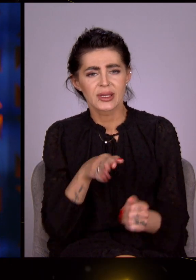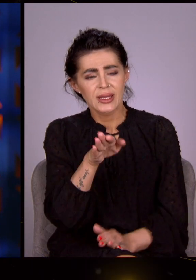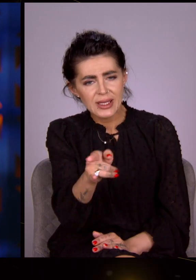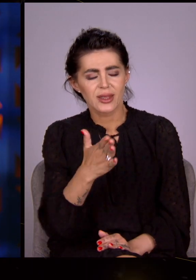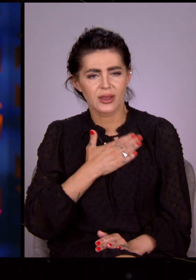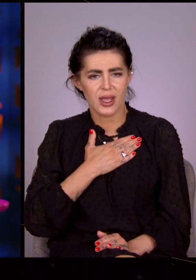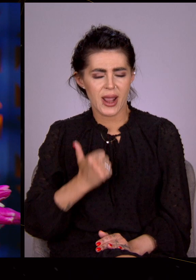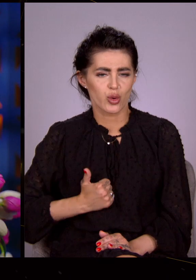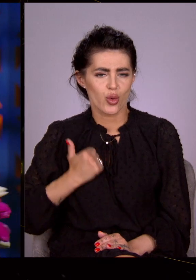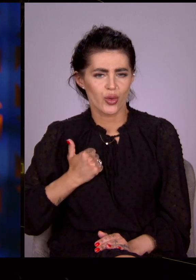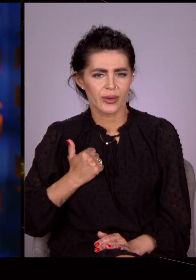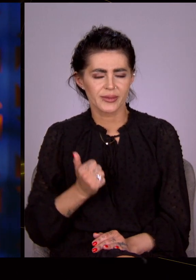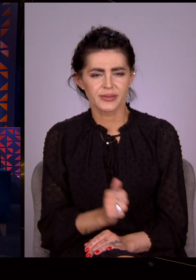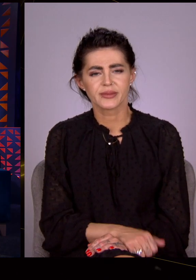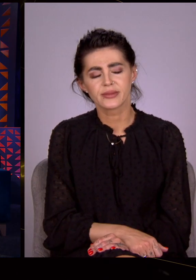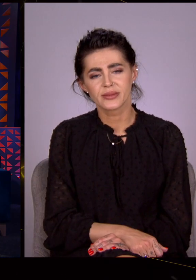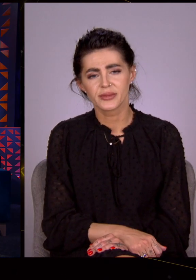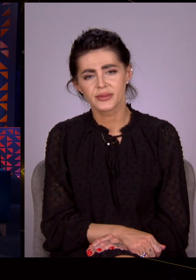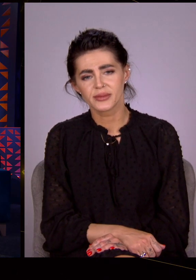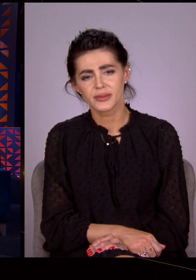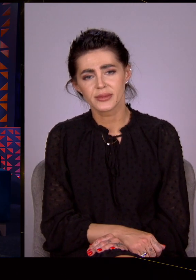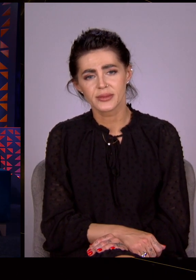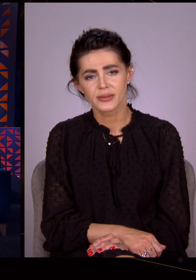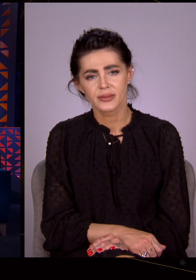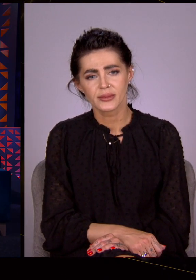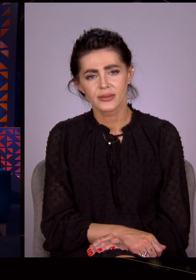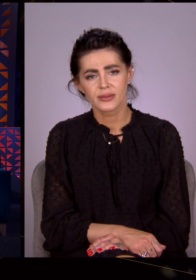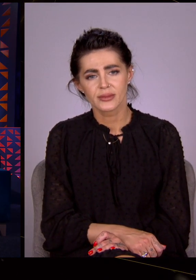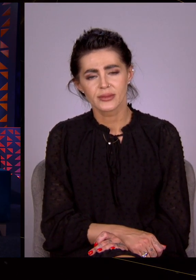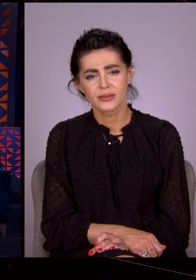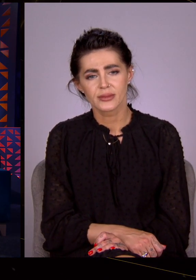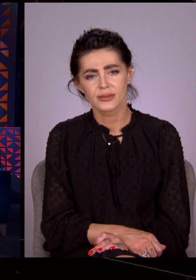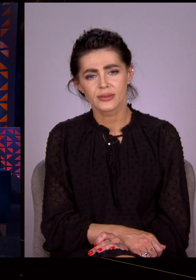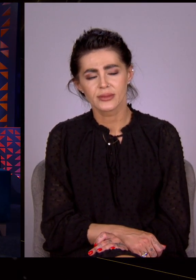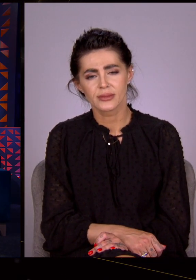зайка. Біжи тоді до Діми, якщо ти хотіла вже до нього. Біжи.